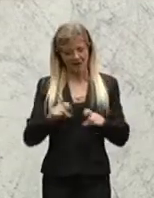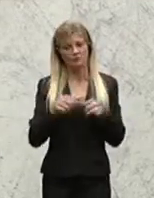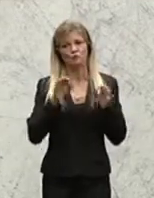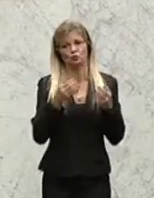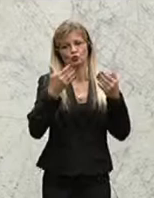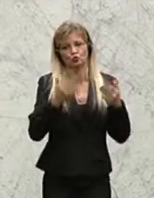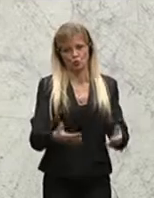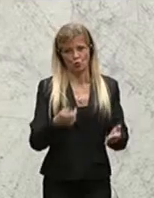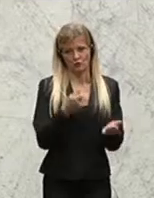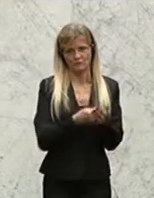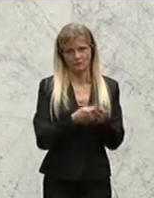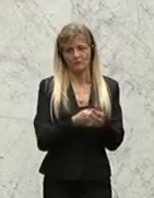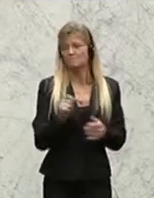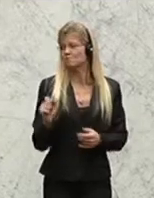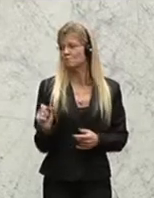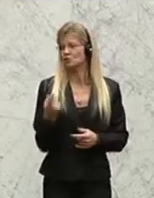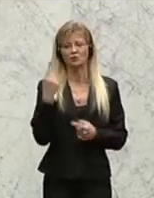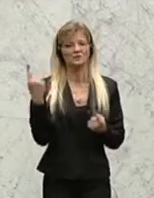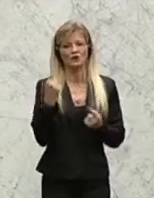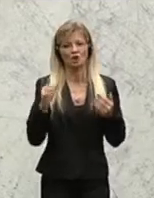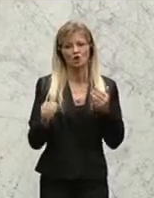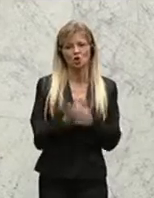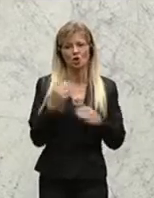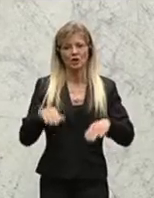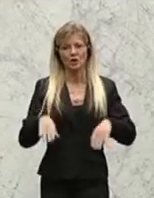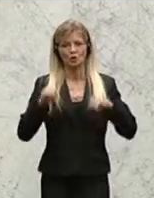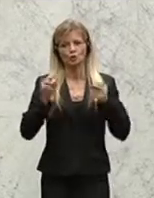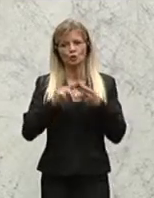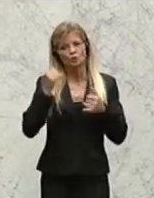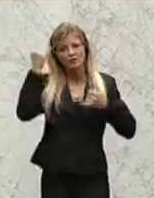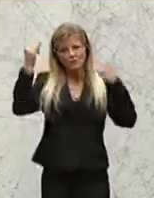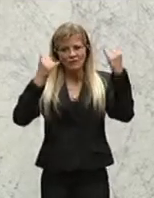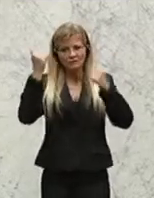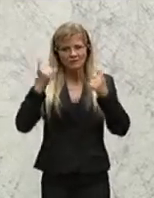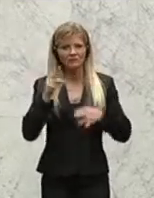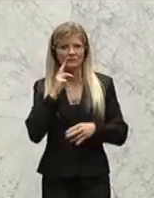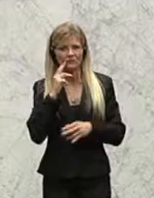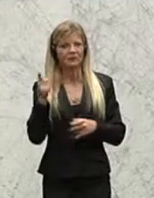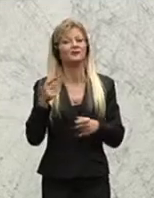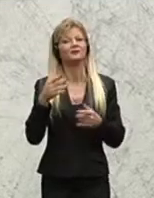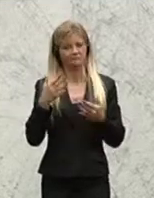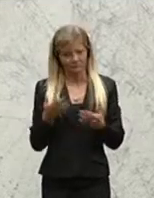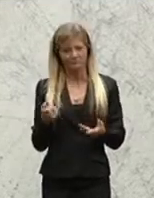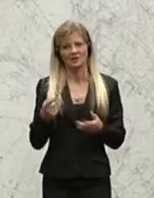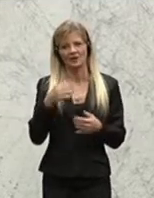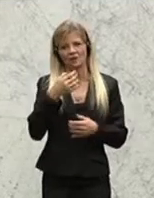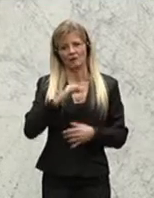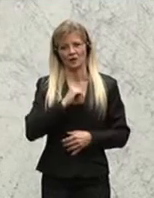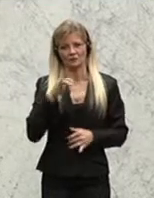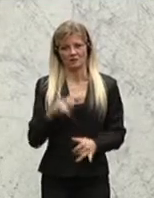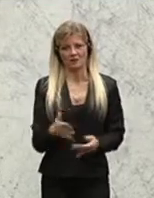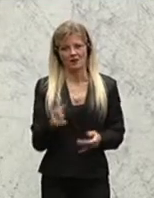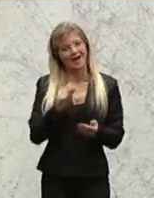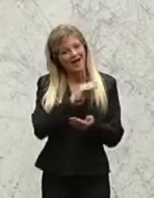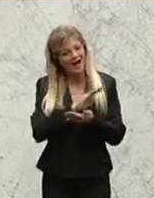den Bedürfnissen neu gegründeter und innovativer Unternehmen entgegen. Es ermöglicht einfache und